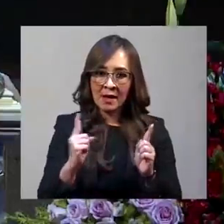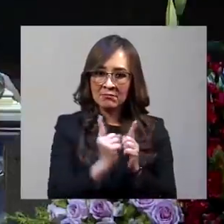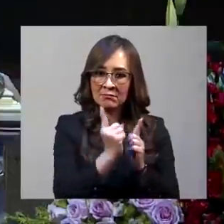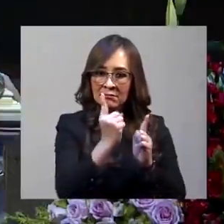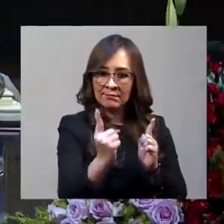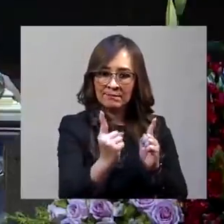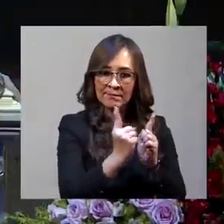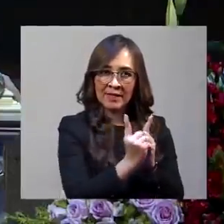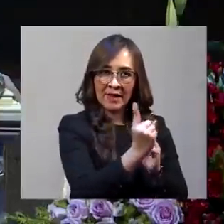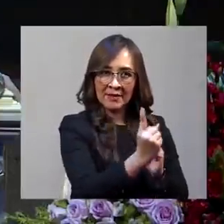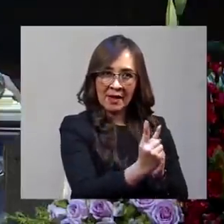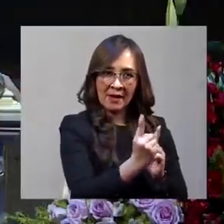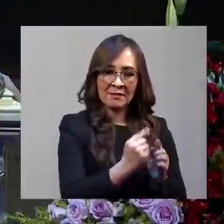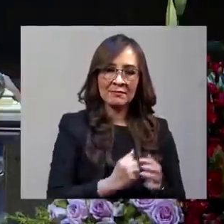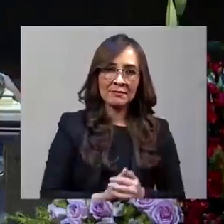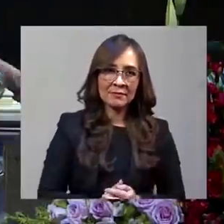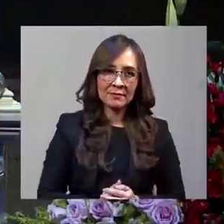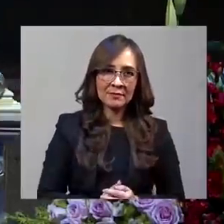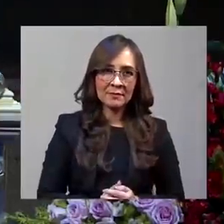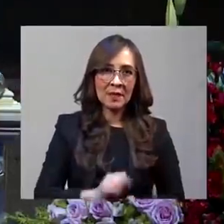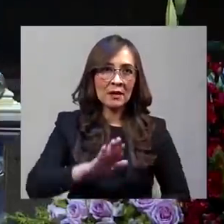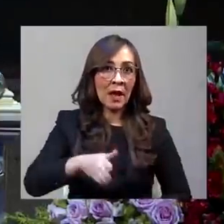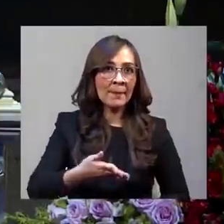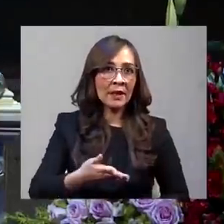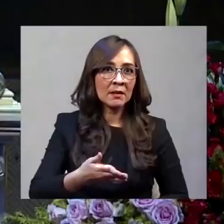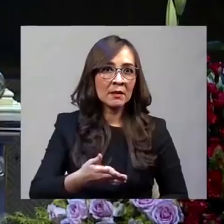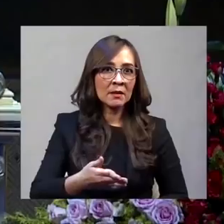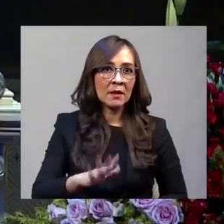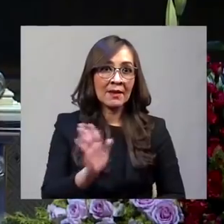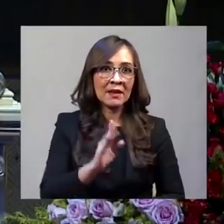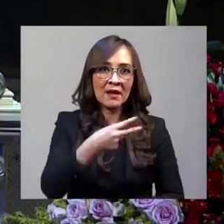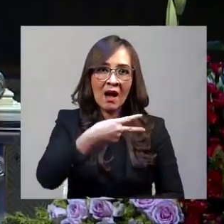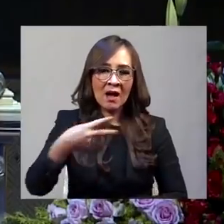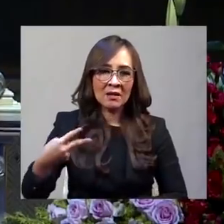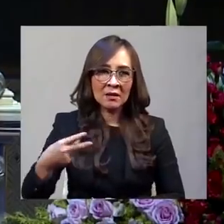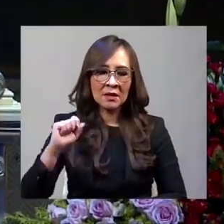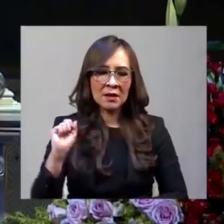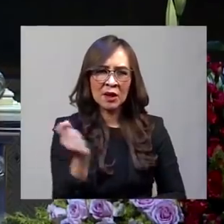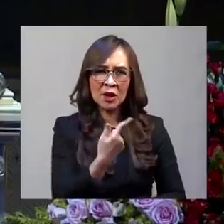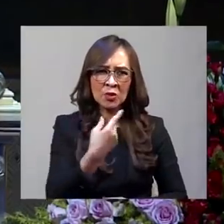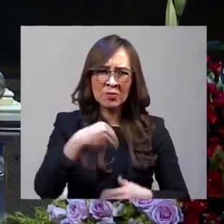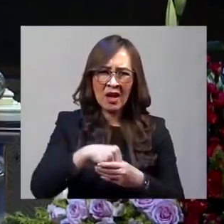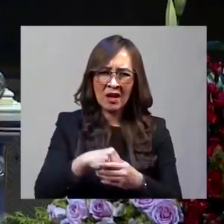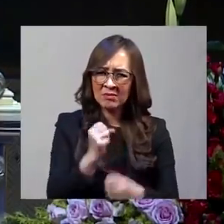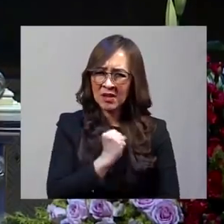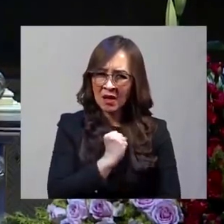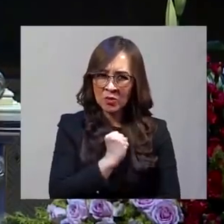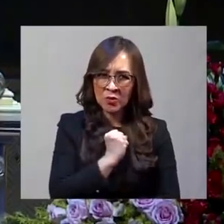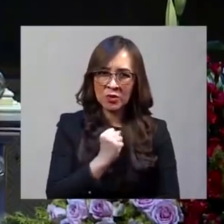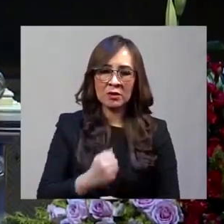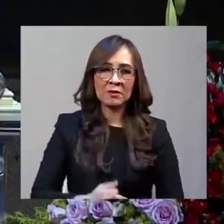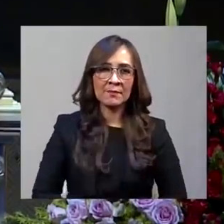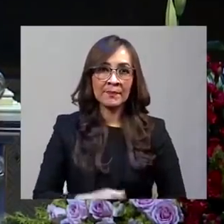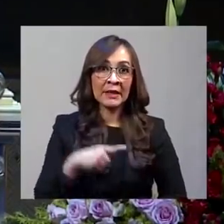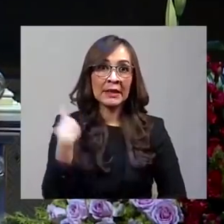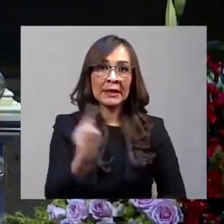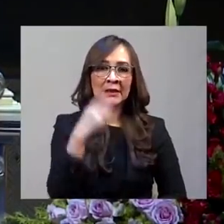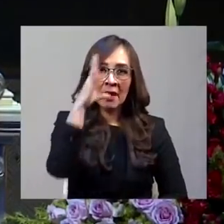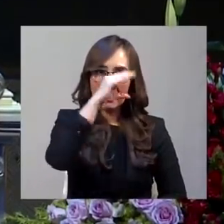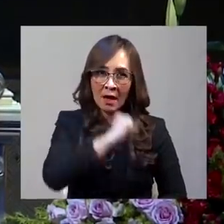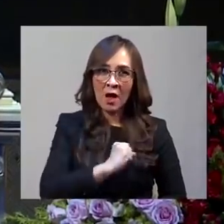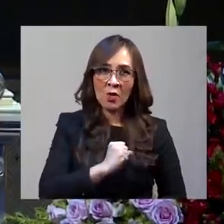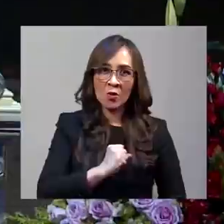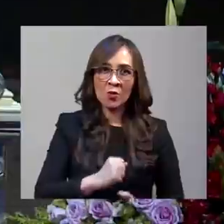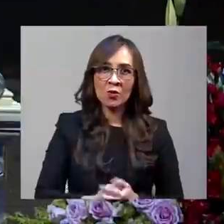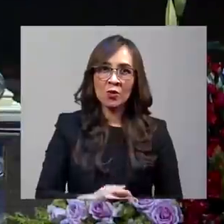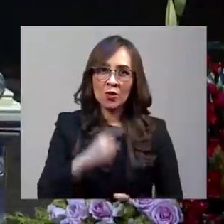Tapi sebenarnya kayak dalam Tuhan bukan berarti kita harus hidup dalam ketakutan. Karena ketakutan selama 7 bulan ini dibombardir pada kita. Tapi kita tahu umat yang mengenal Allahnya